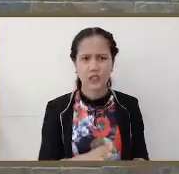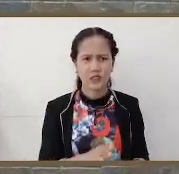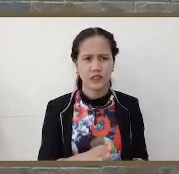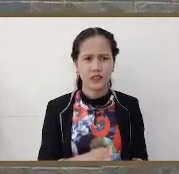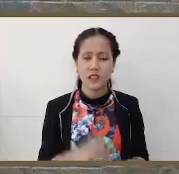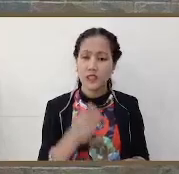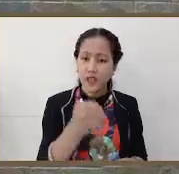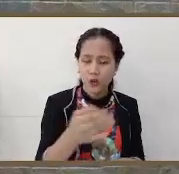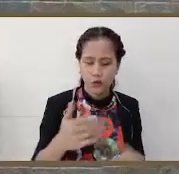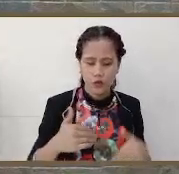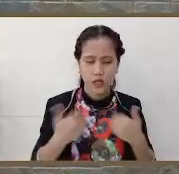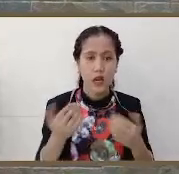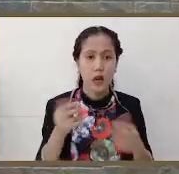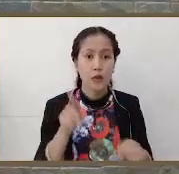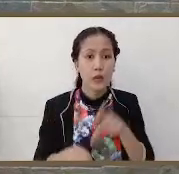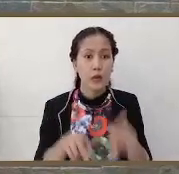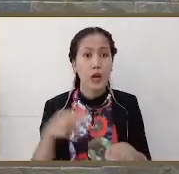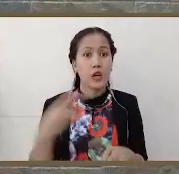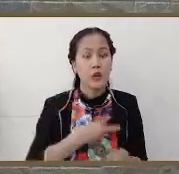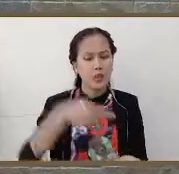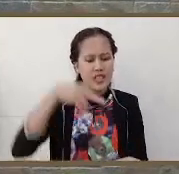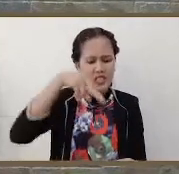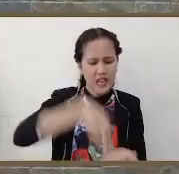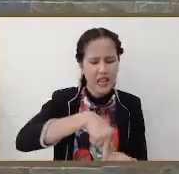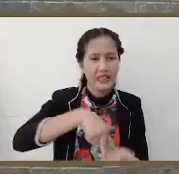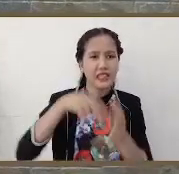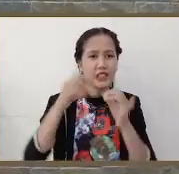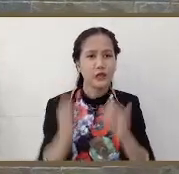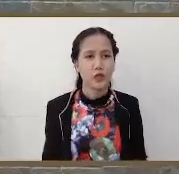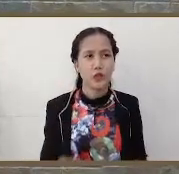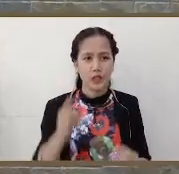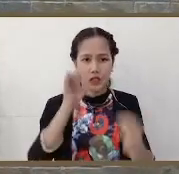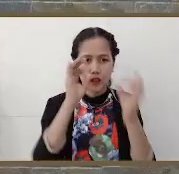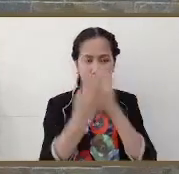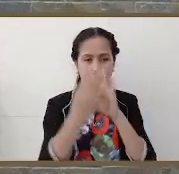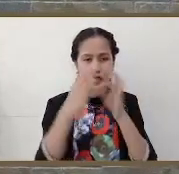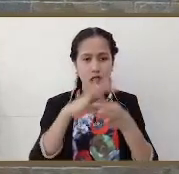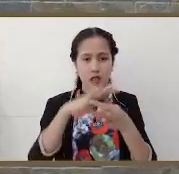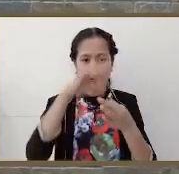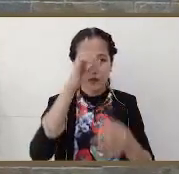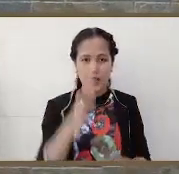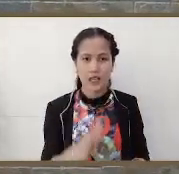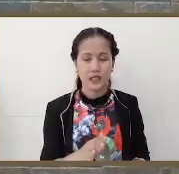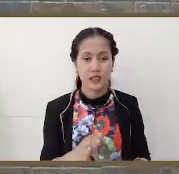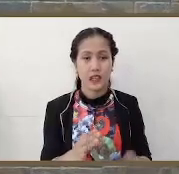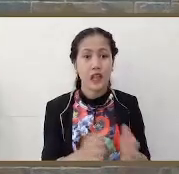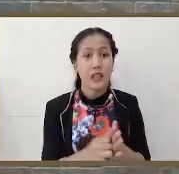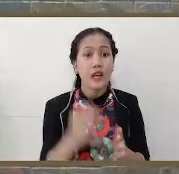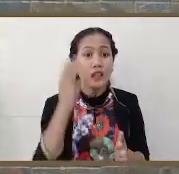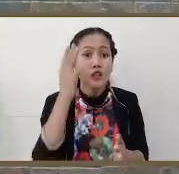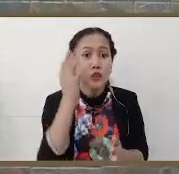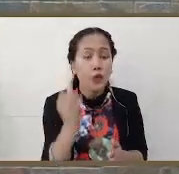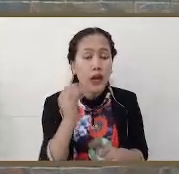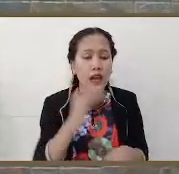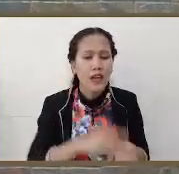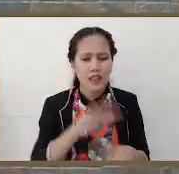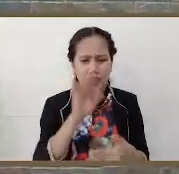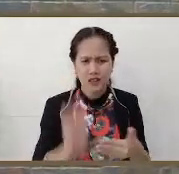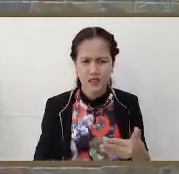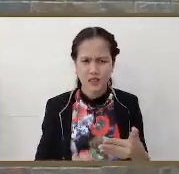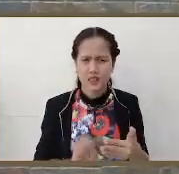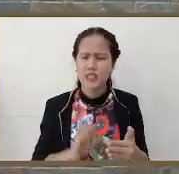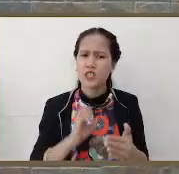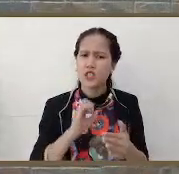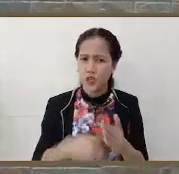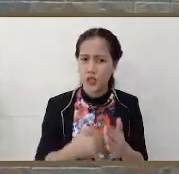ninyo. Tatayo tayo individually sa harap ng Diyos. Kaya nga at the end of the day, it's just between